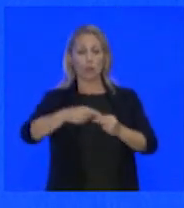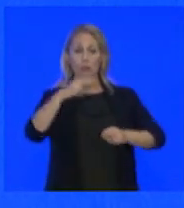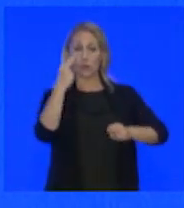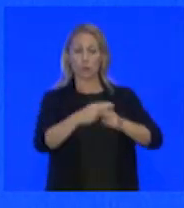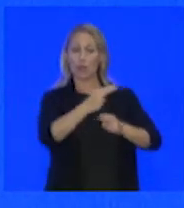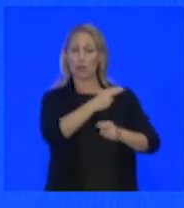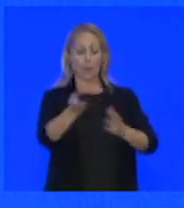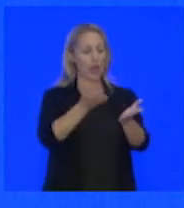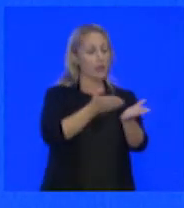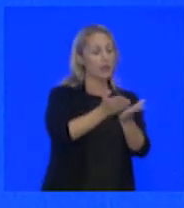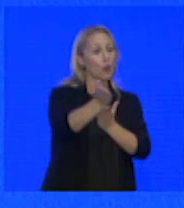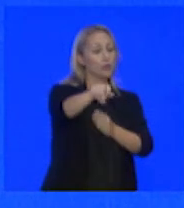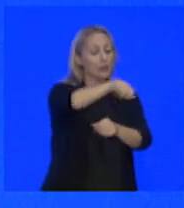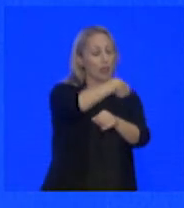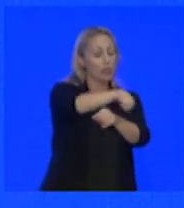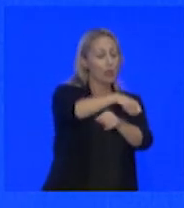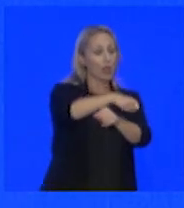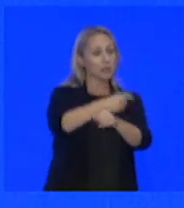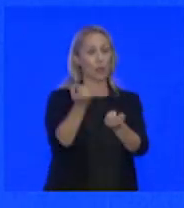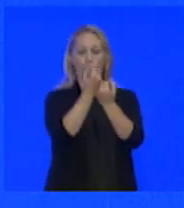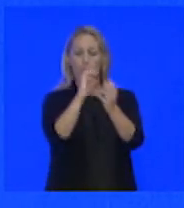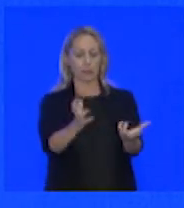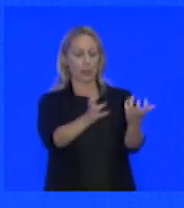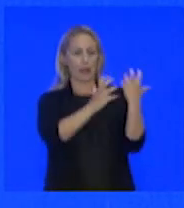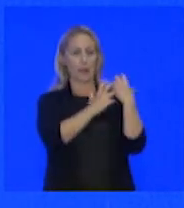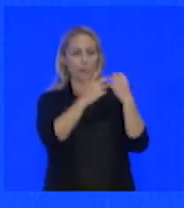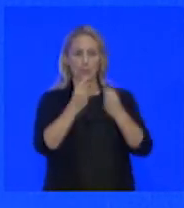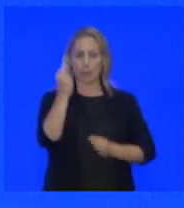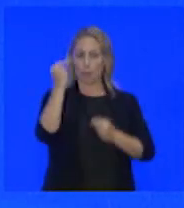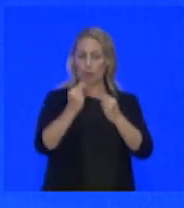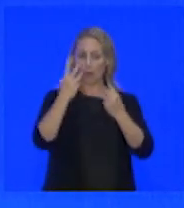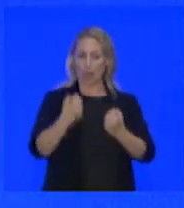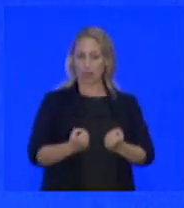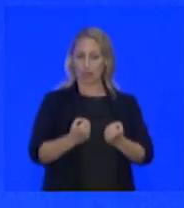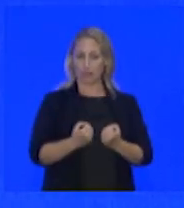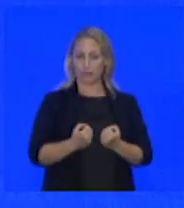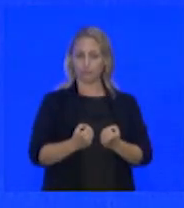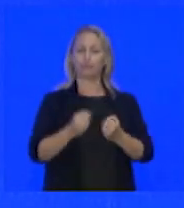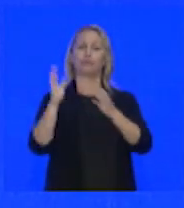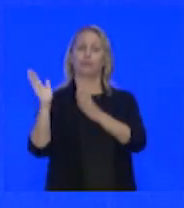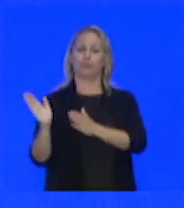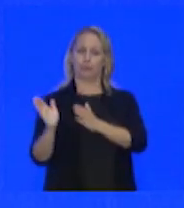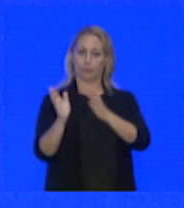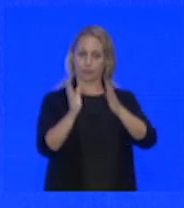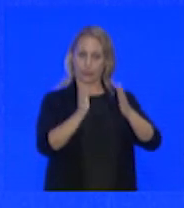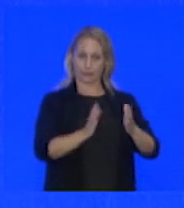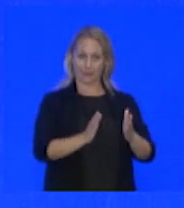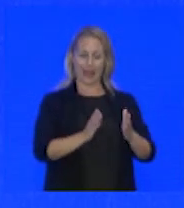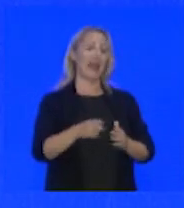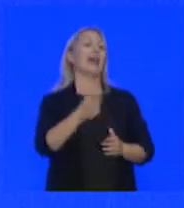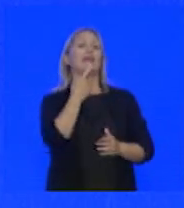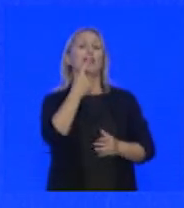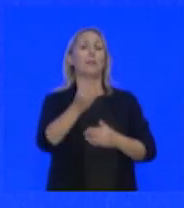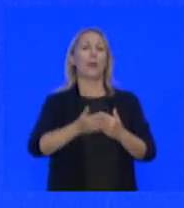της δικαιοσύνης και των ανεξάρτητων αρχών. Θα αποφύγω, ωστόσο, τα γνωστά επιχειρήματα